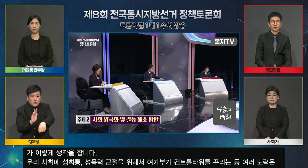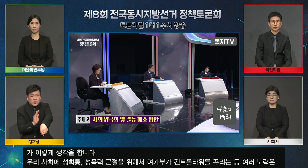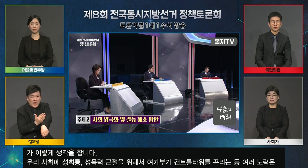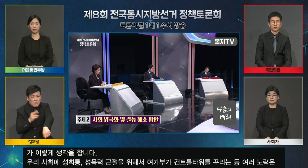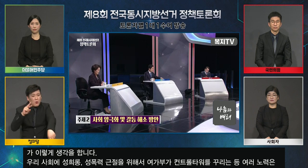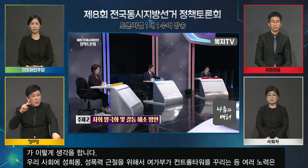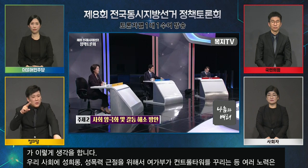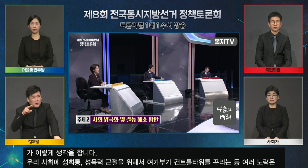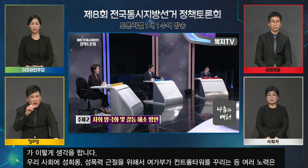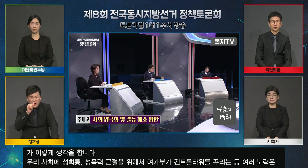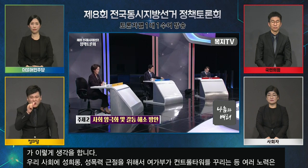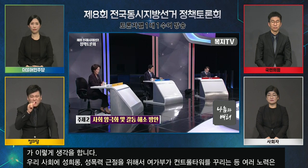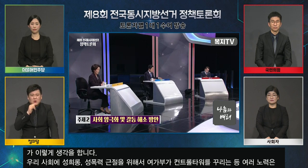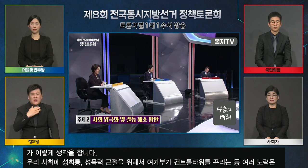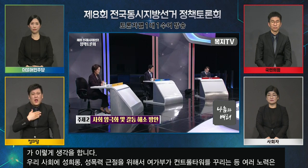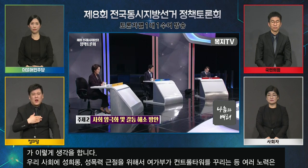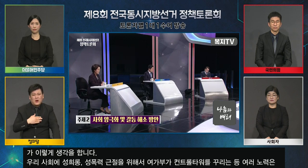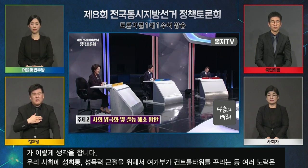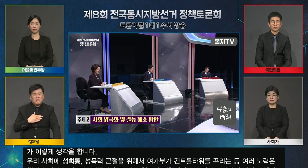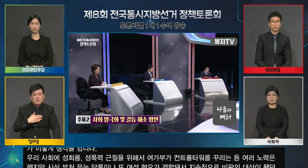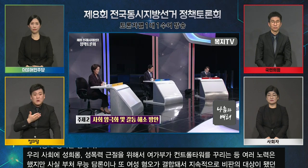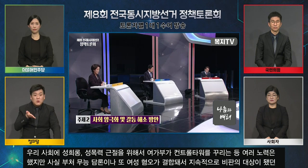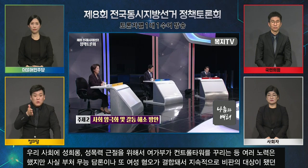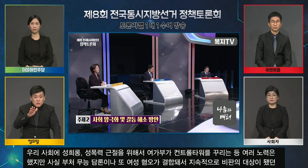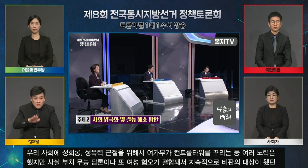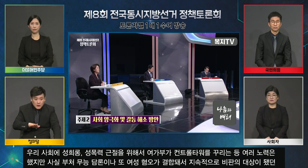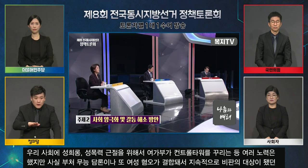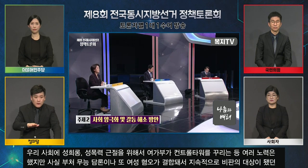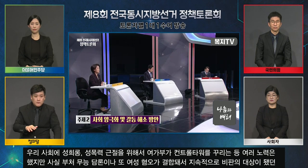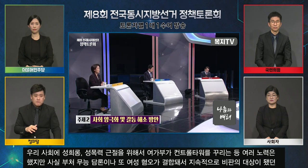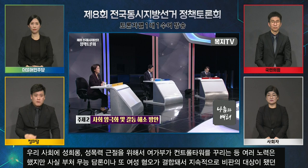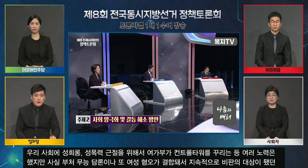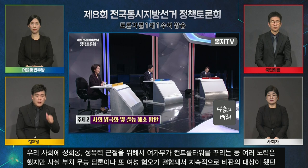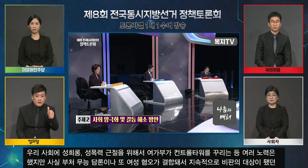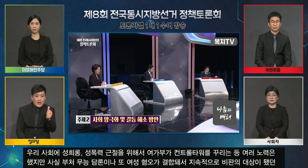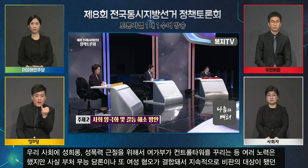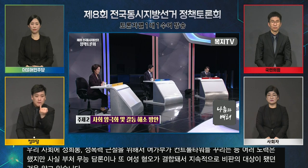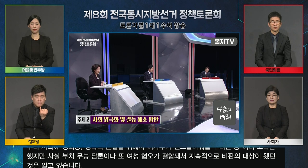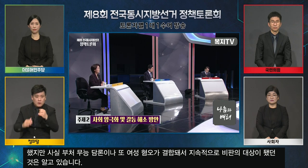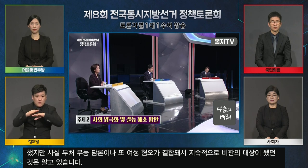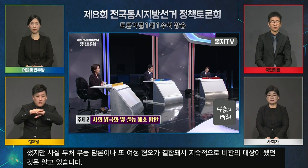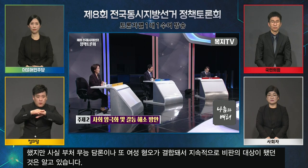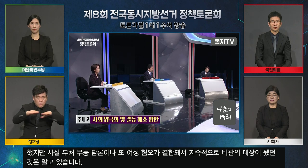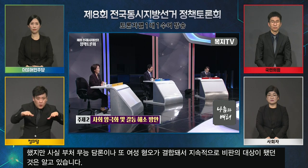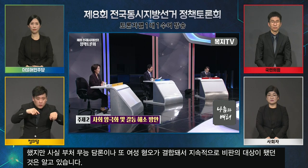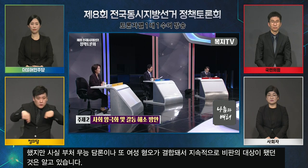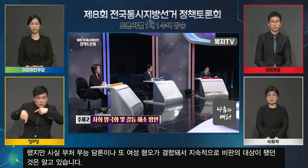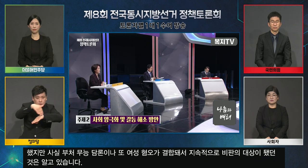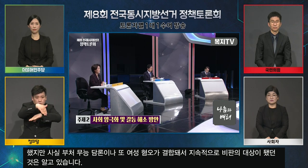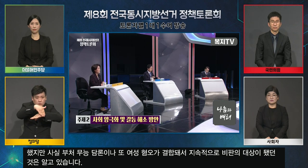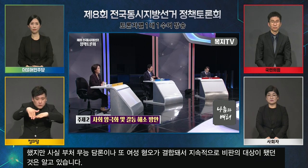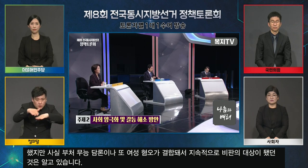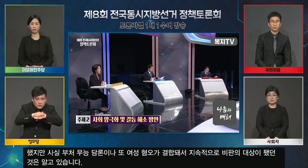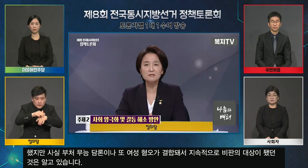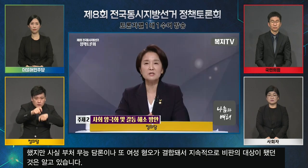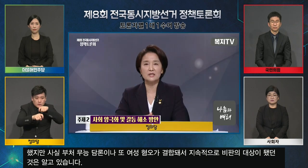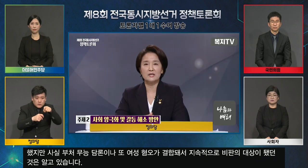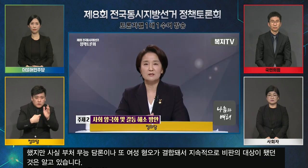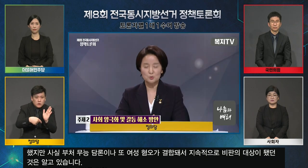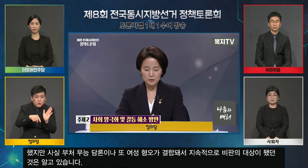있습니다. 하지만 실질적인 성평등 정책 실현을 위한 방안이